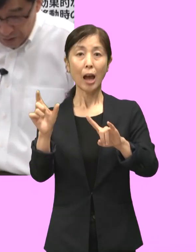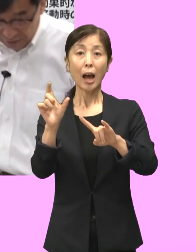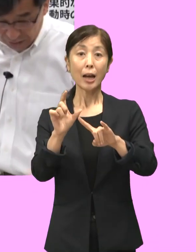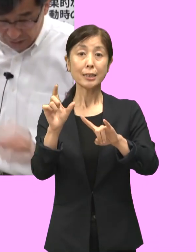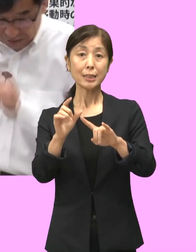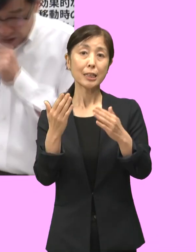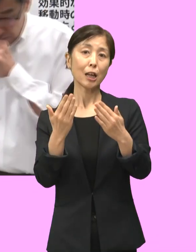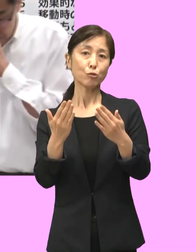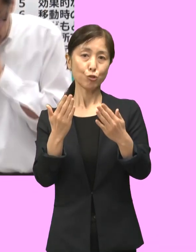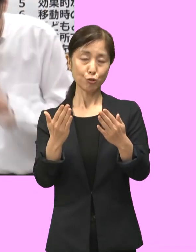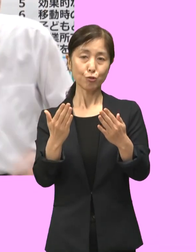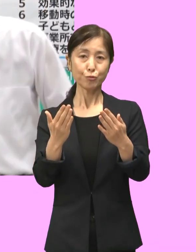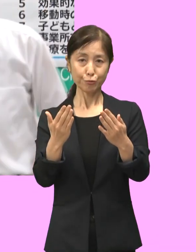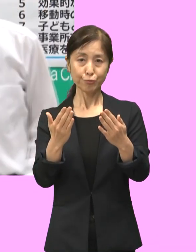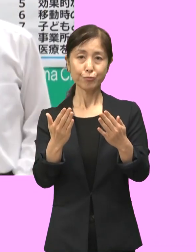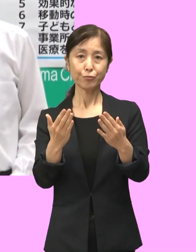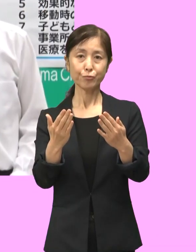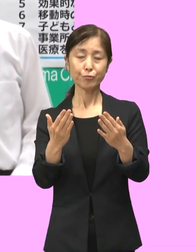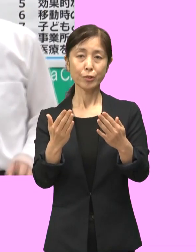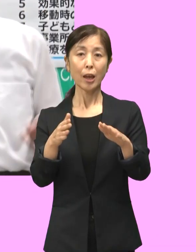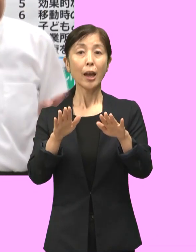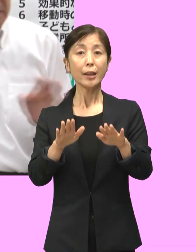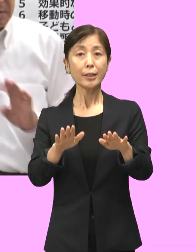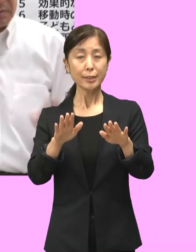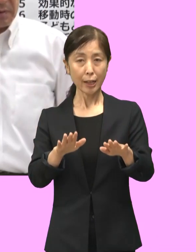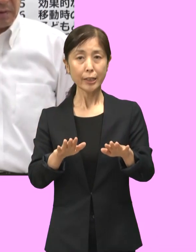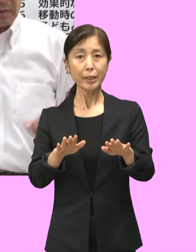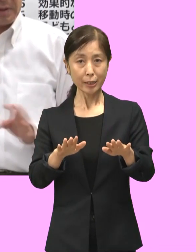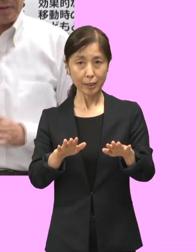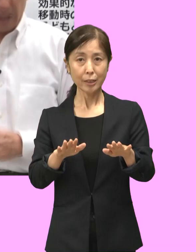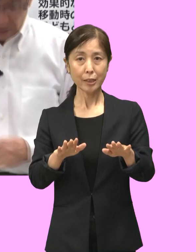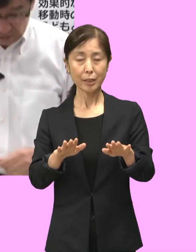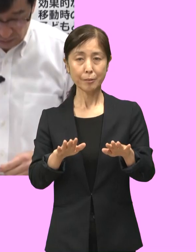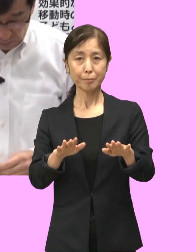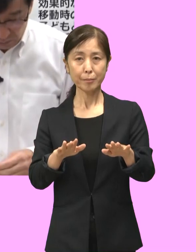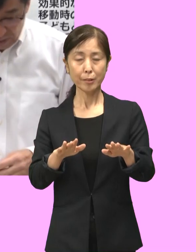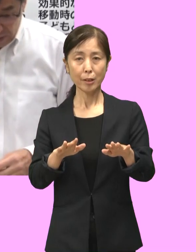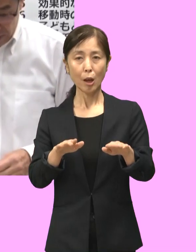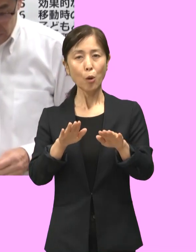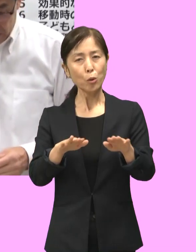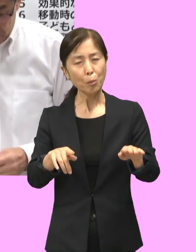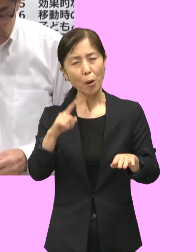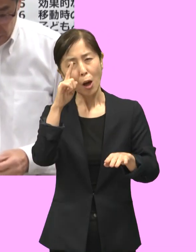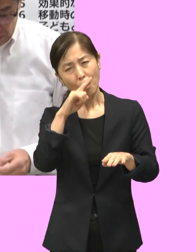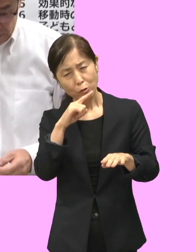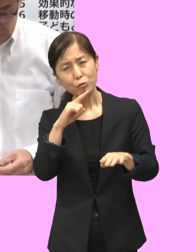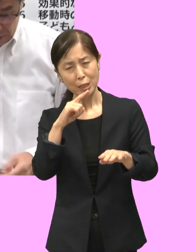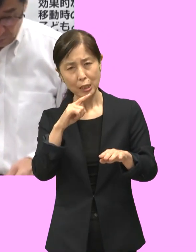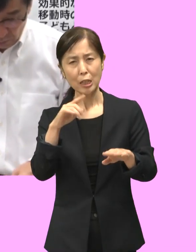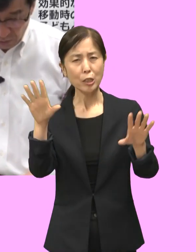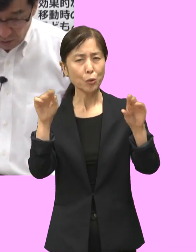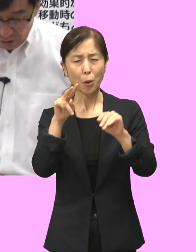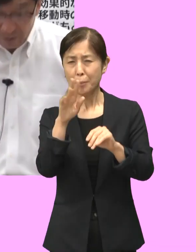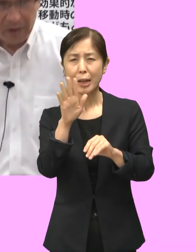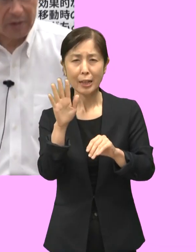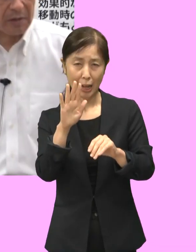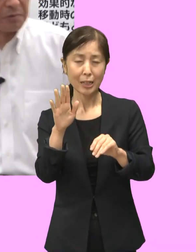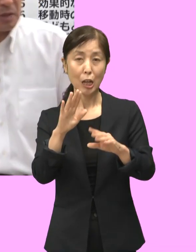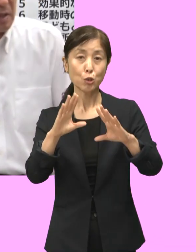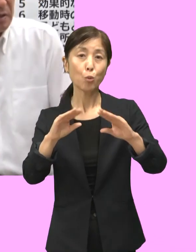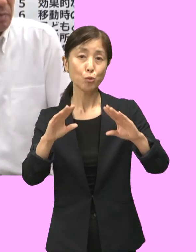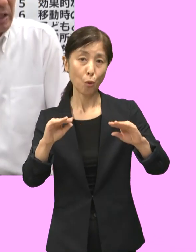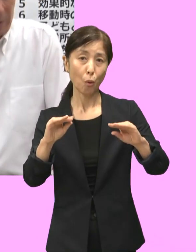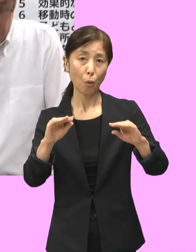ICT 学習なんでありますが、現在フィルタリングソフトをですね、学校単位で使えるようにしてたんですけれども、現